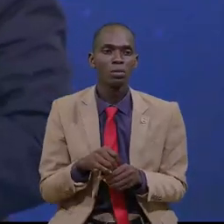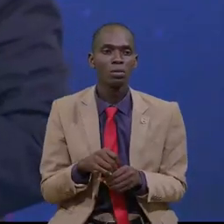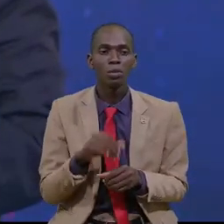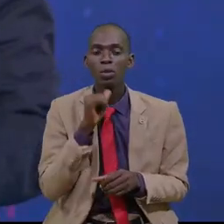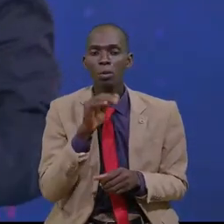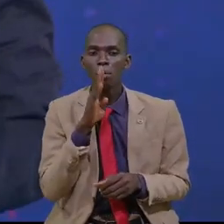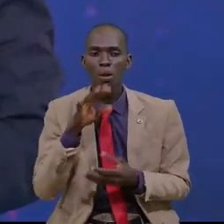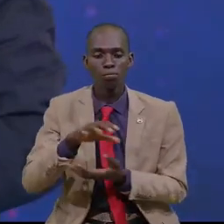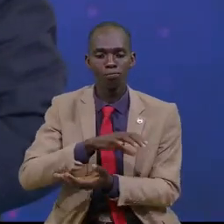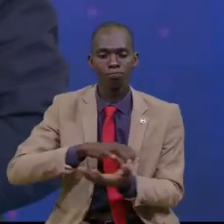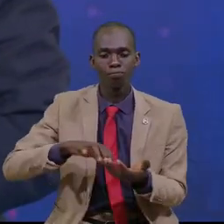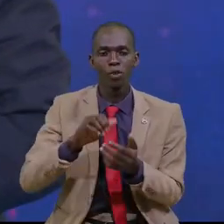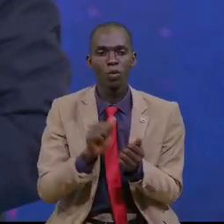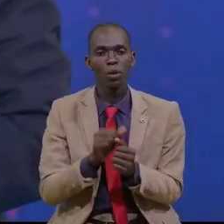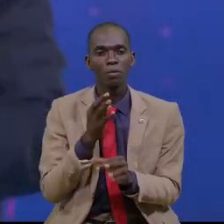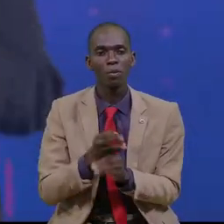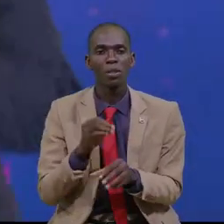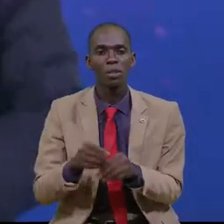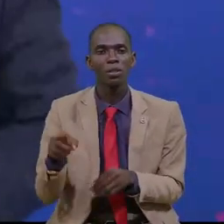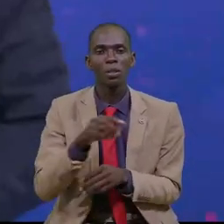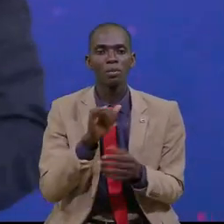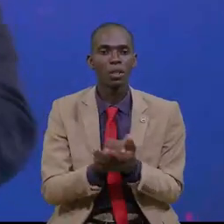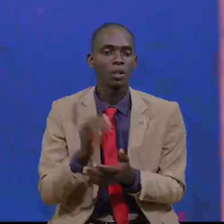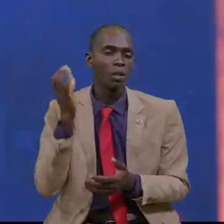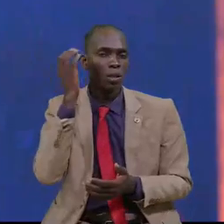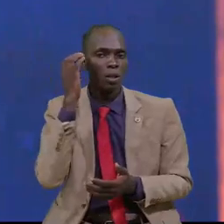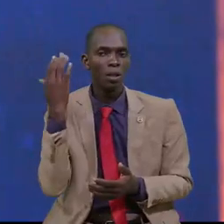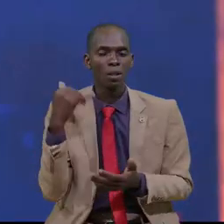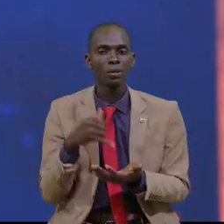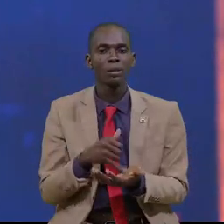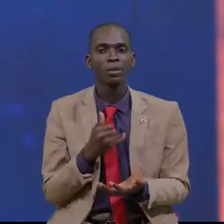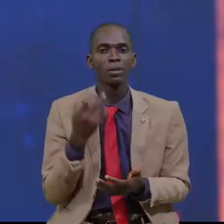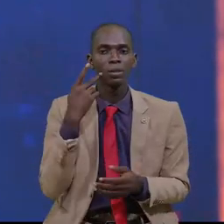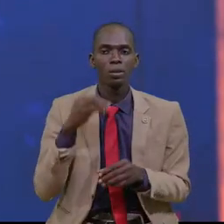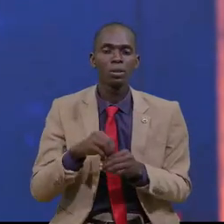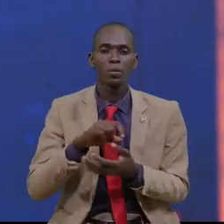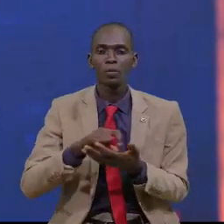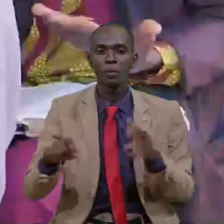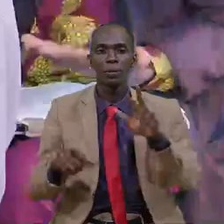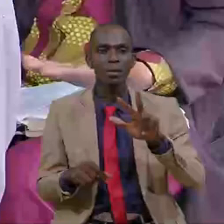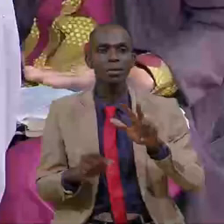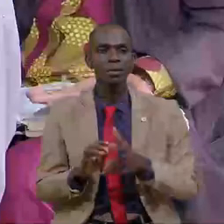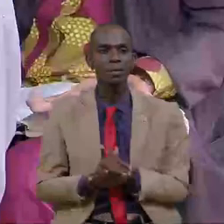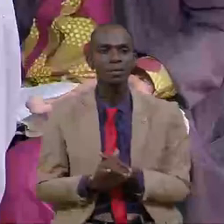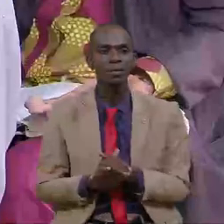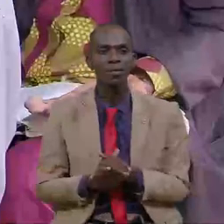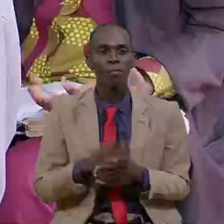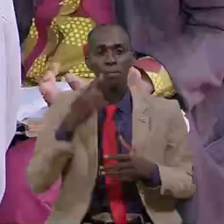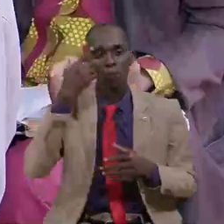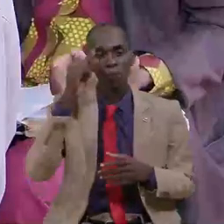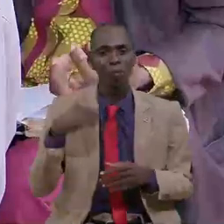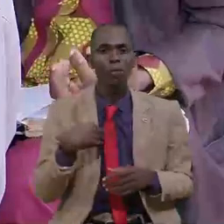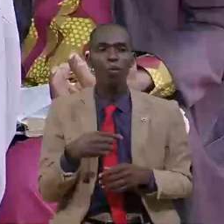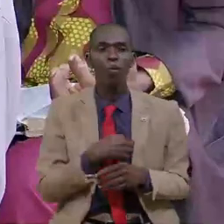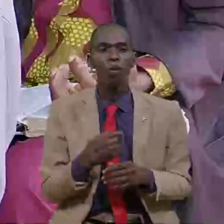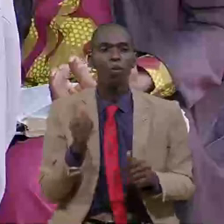Parce qu'elle ne trouva pas de la foi chez ceux qui l'entendirent. Verset 3. Pour nous qui